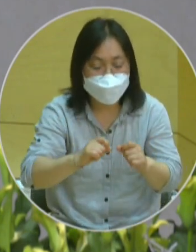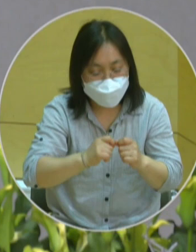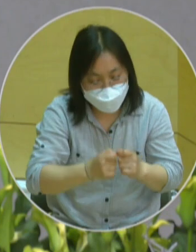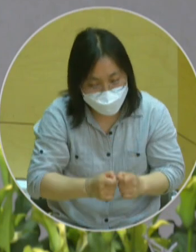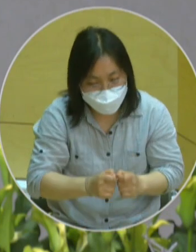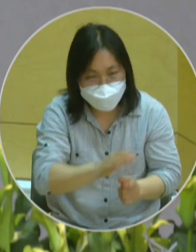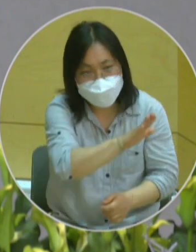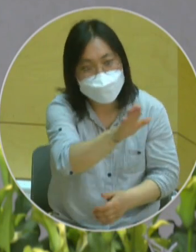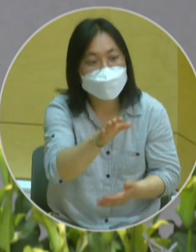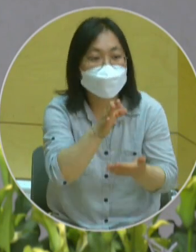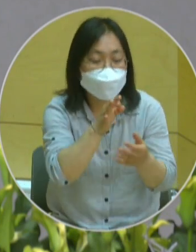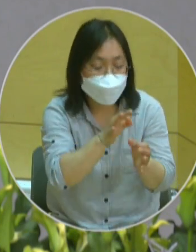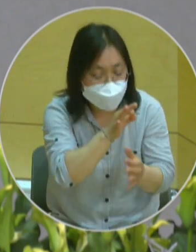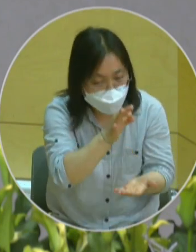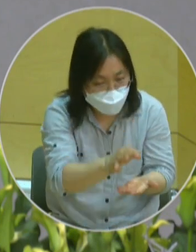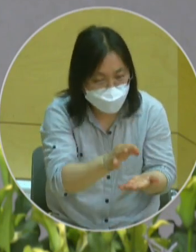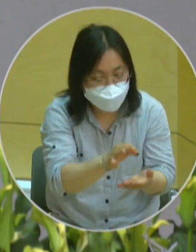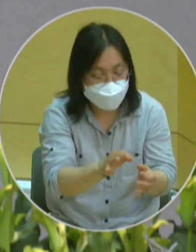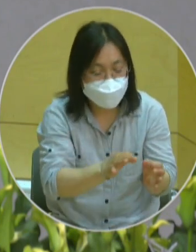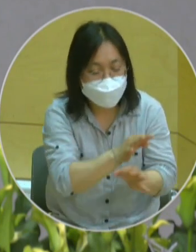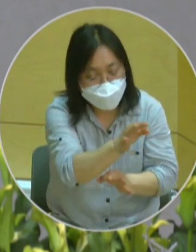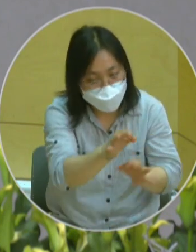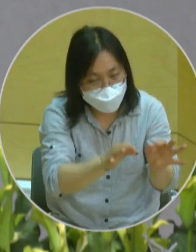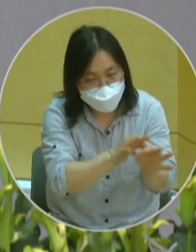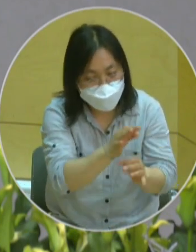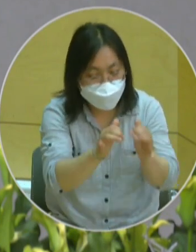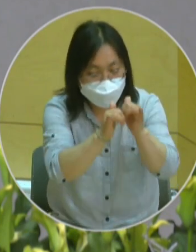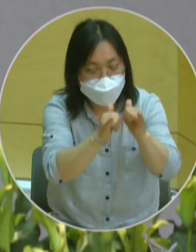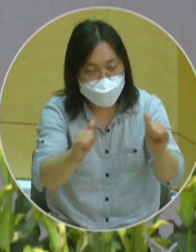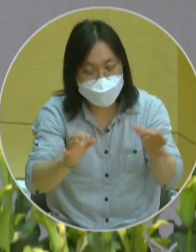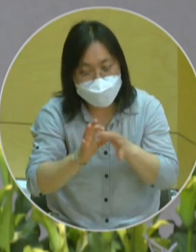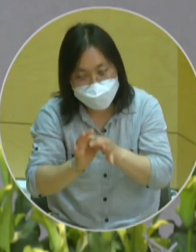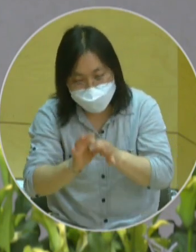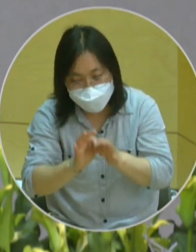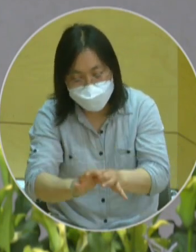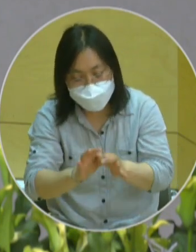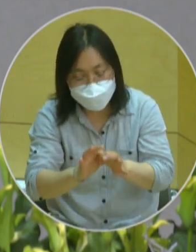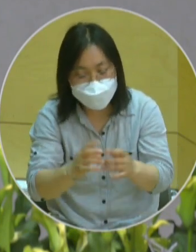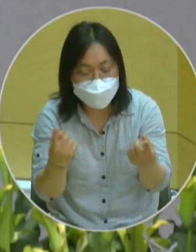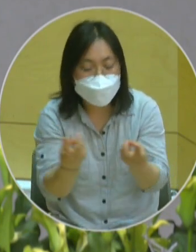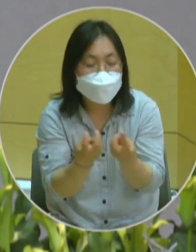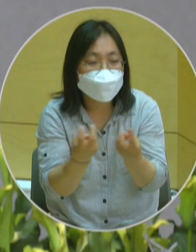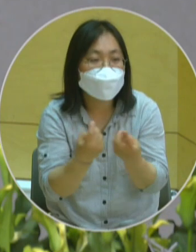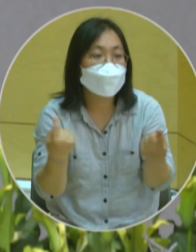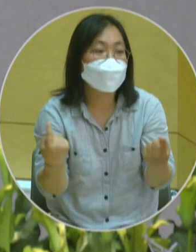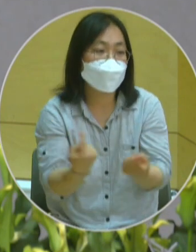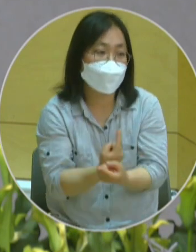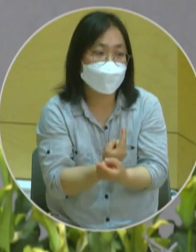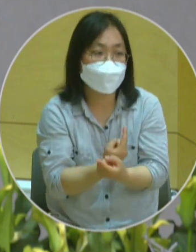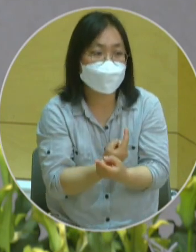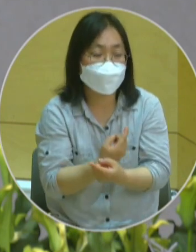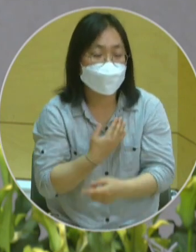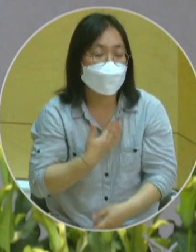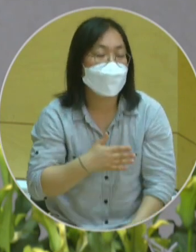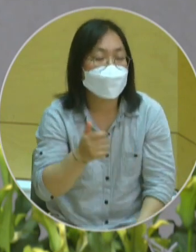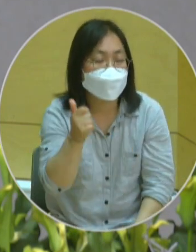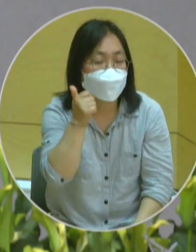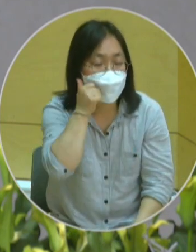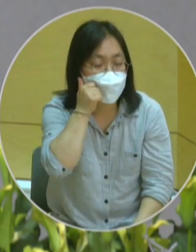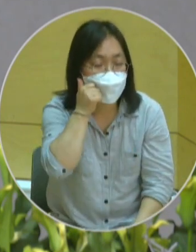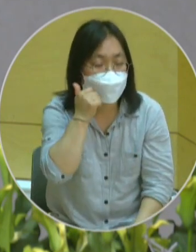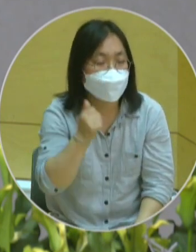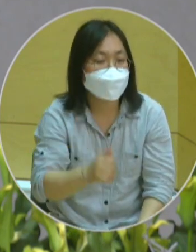재정과 여러분의 경제와 가정생활과 인간관계에 미치는 영향이 어떻게 나타날지 예측을 못한다는